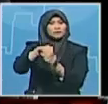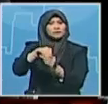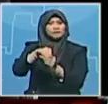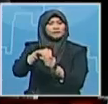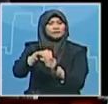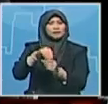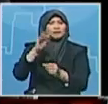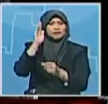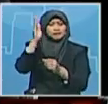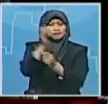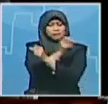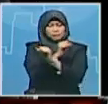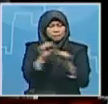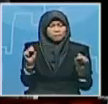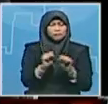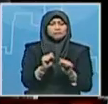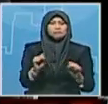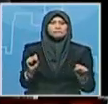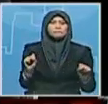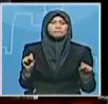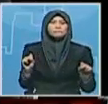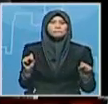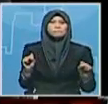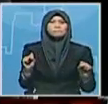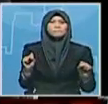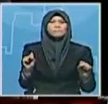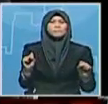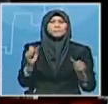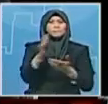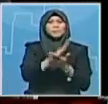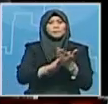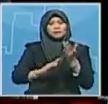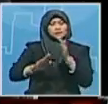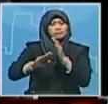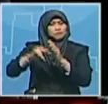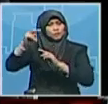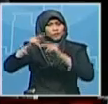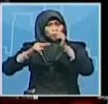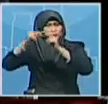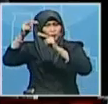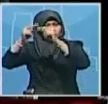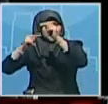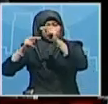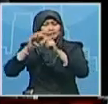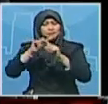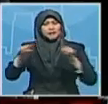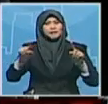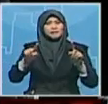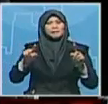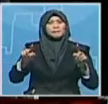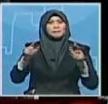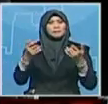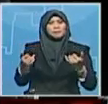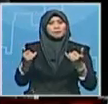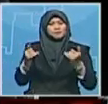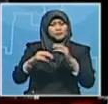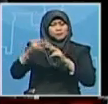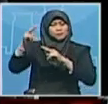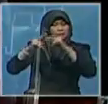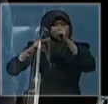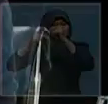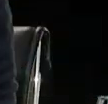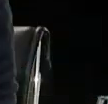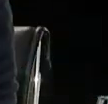kita akan dapat menyiapkan bukan saja dalam sektor pembinaan, tapi keseluruhan value chain pembinaan